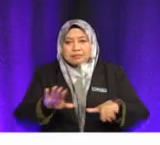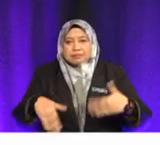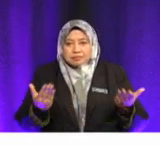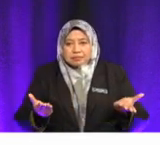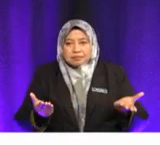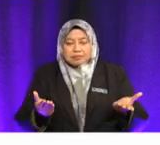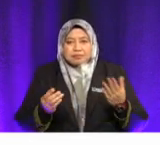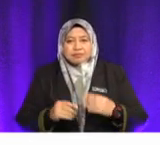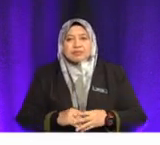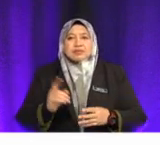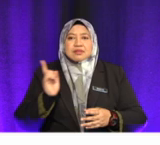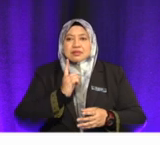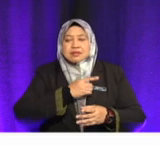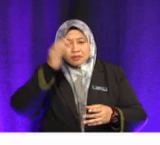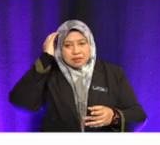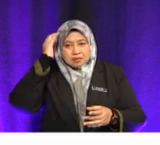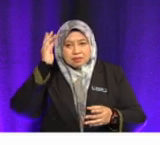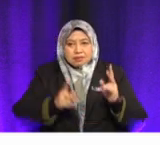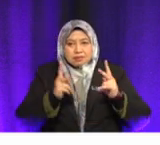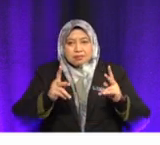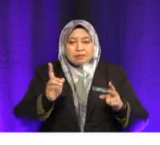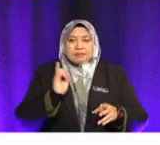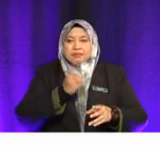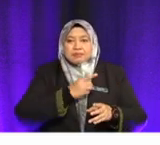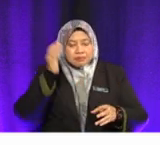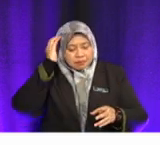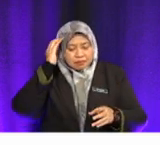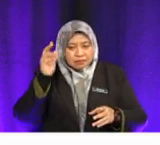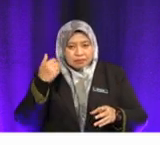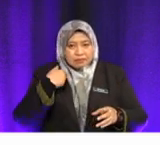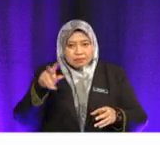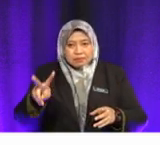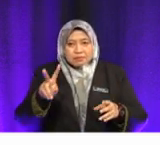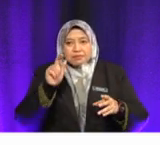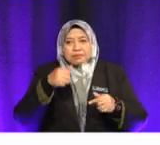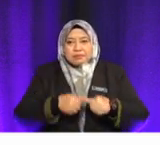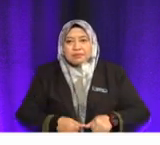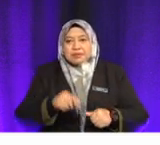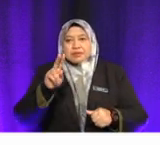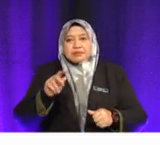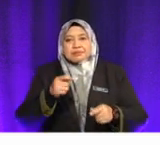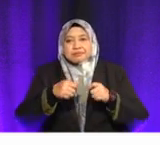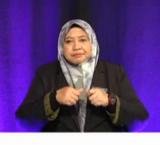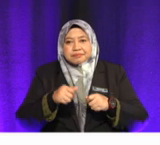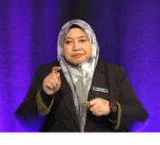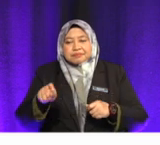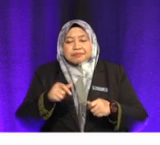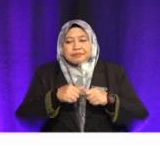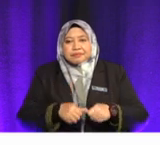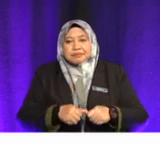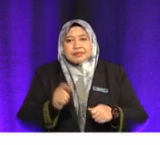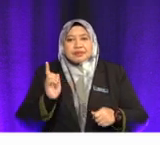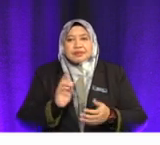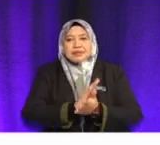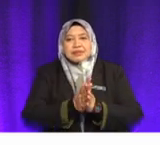Oke jadi kita tahu tadi kalau kita tadi pada dua titik tetap kita akan membuat dua pembagi dua sama selendang kan jadi yang ini